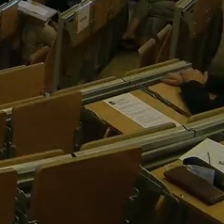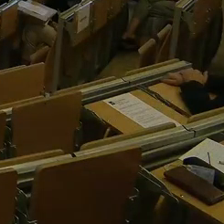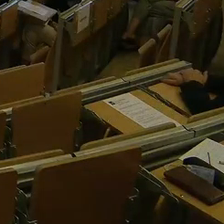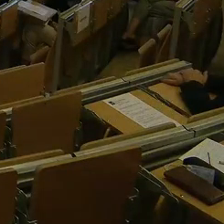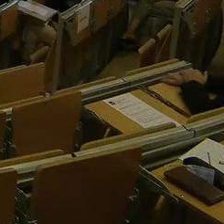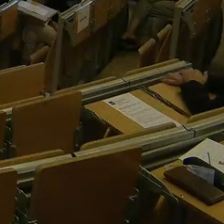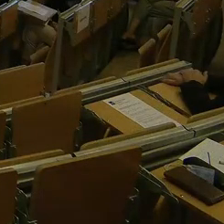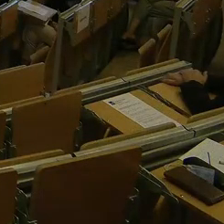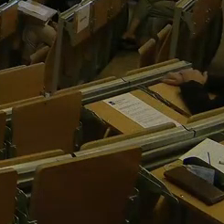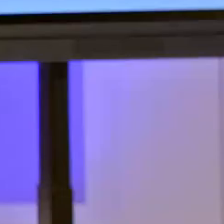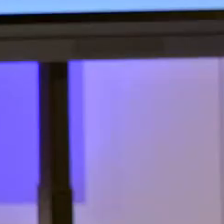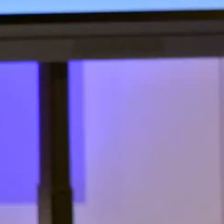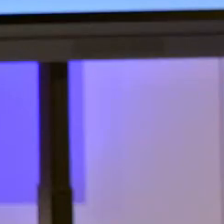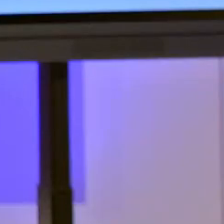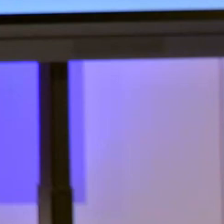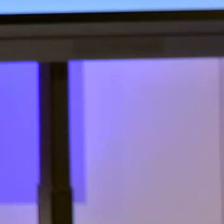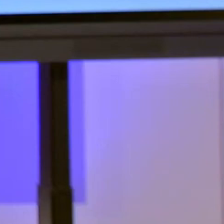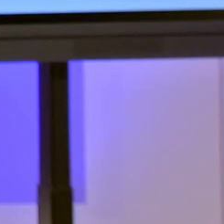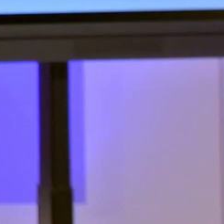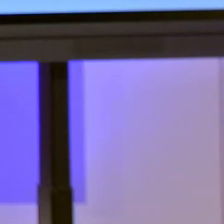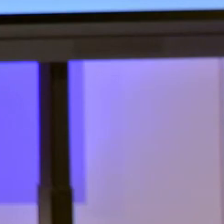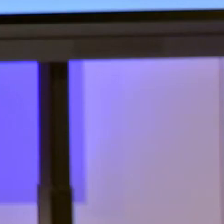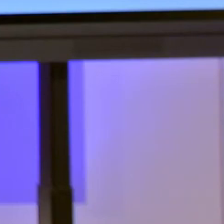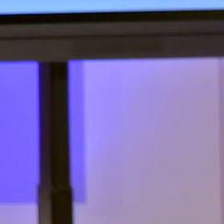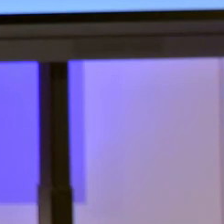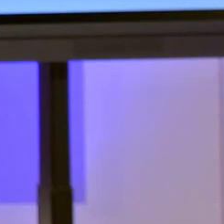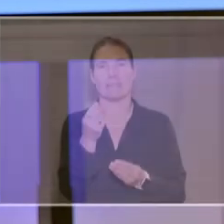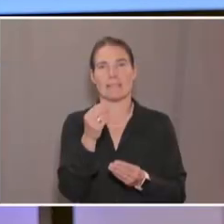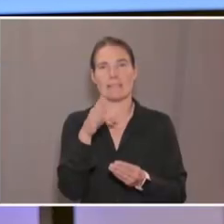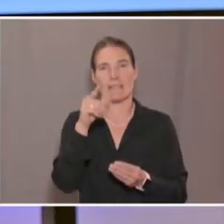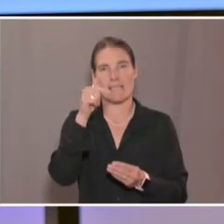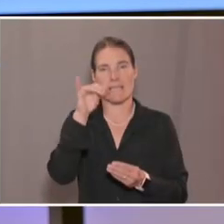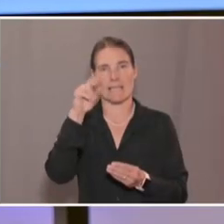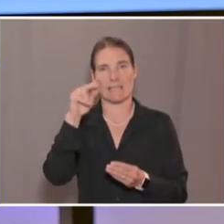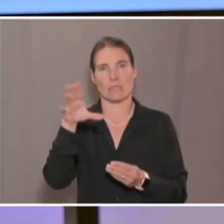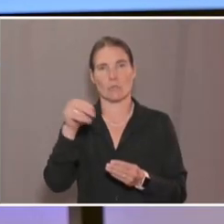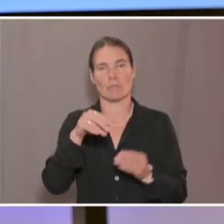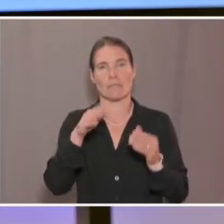Ja, das ist Tallinn und finanziert wurde Tallinn mit Mitteln aus dem